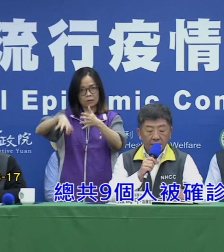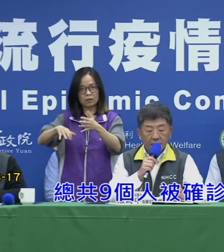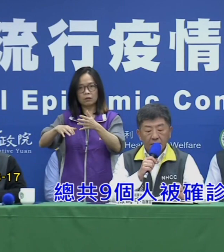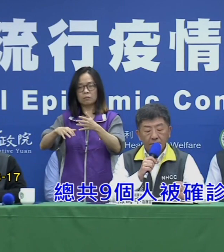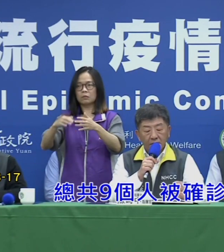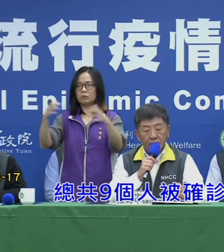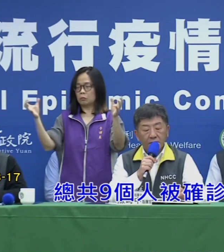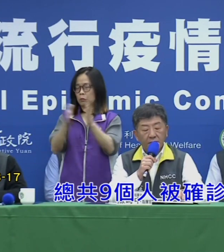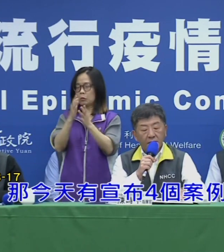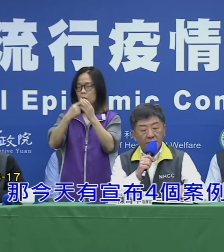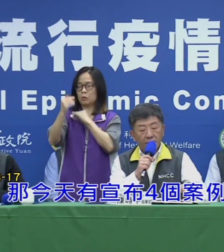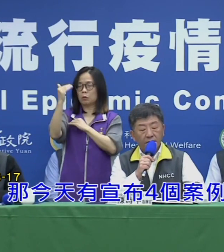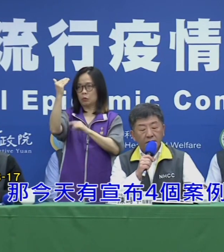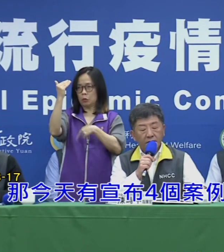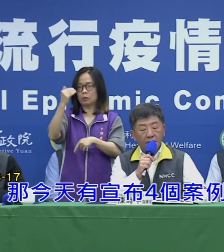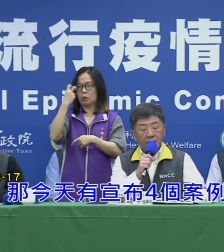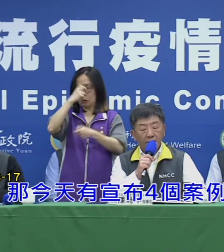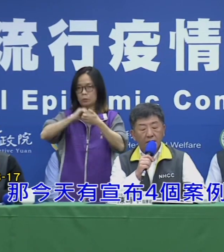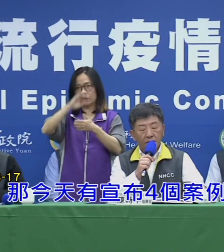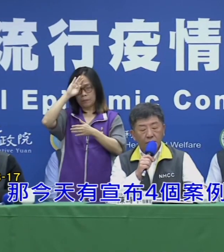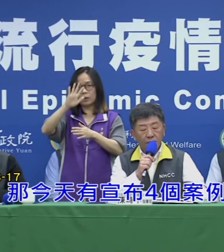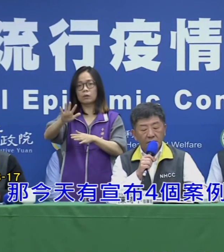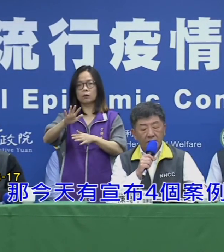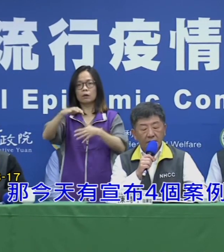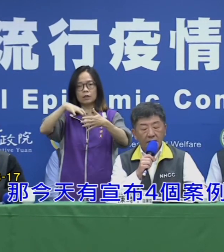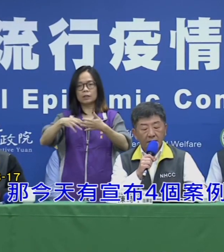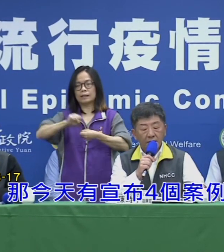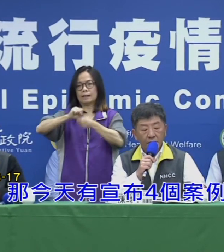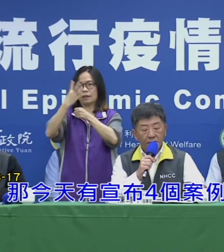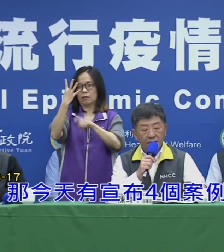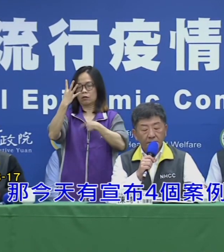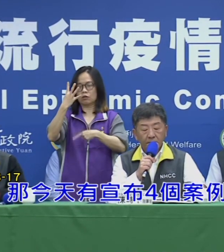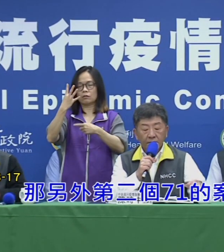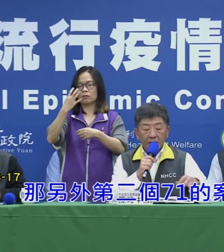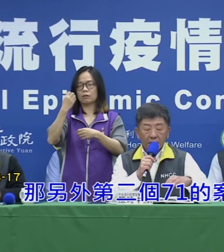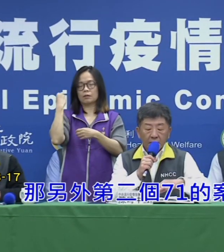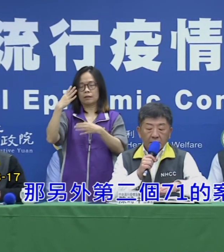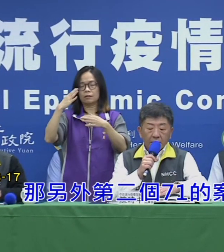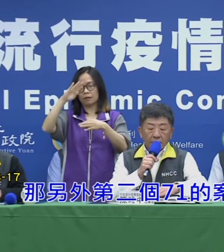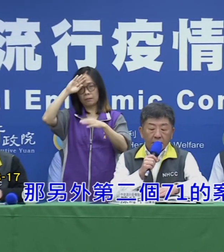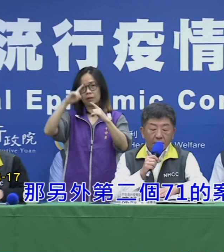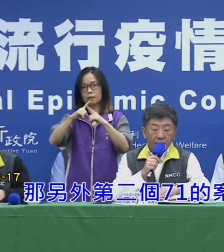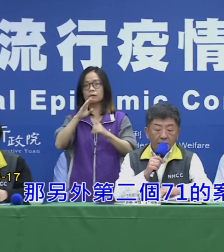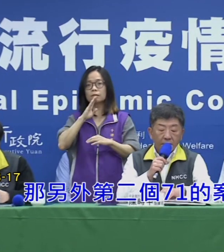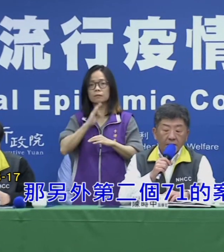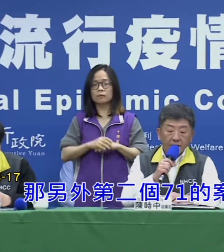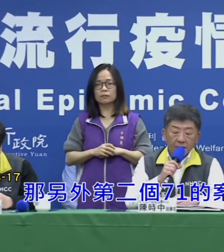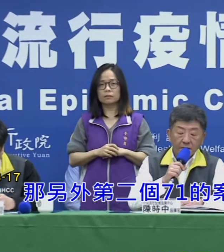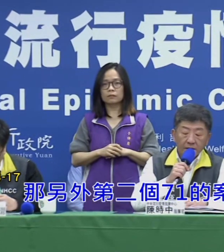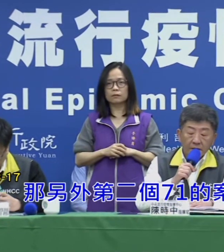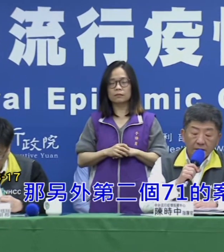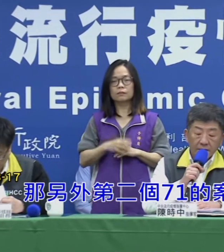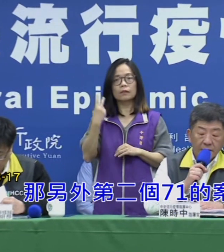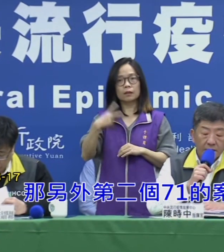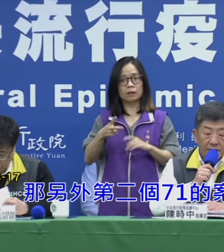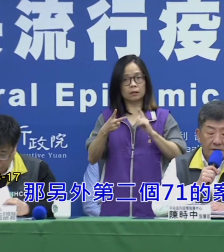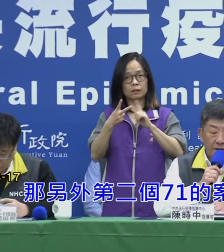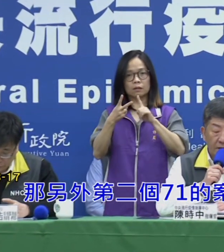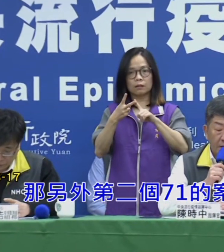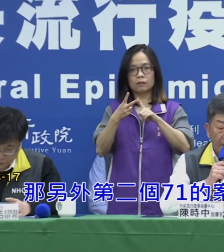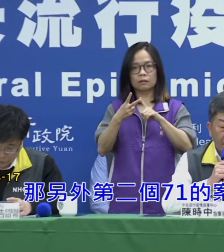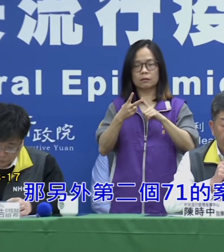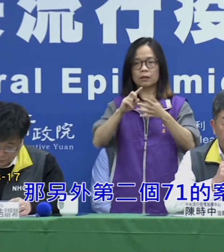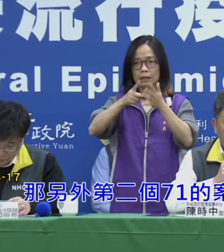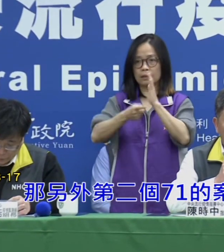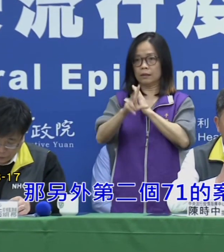一下，我们发现说现在不像之前是之前是放假的阶段，现在已经开学了。我们之前说一个学校如果有两个确诊就要